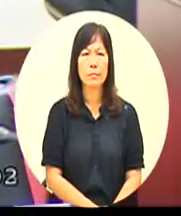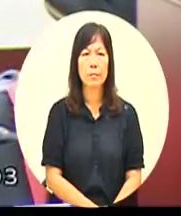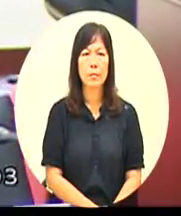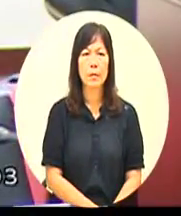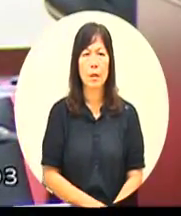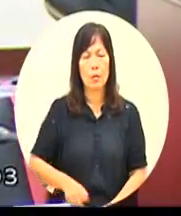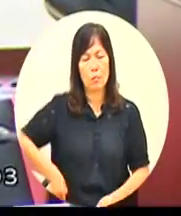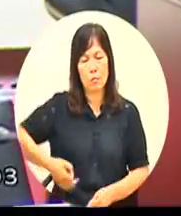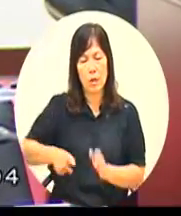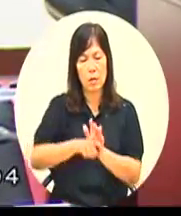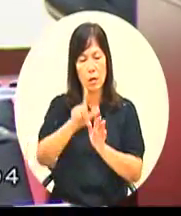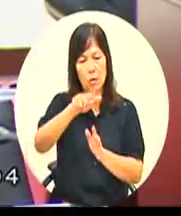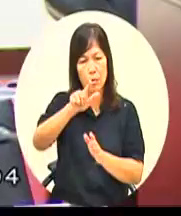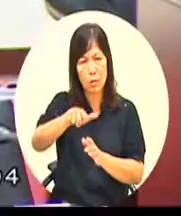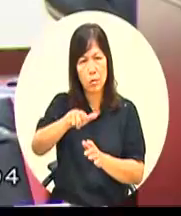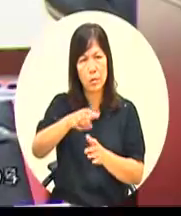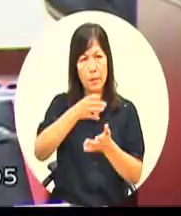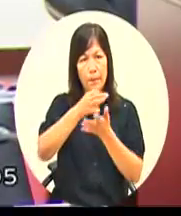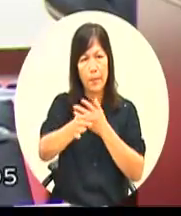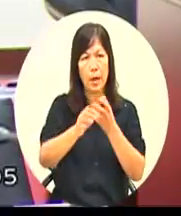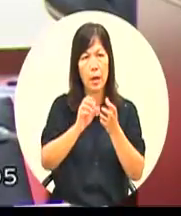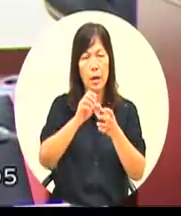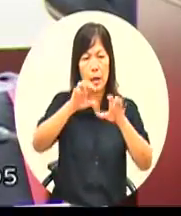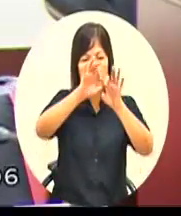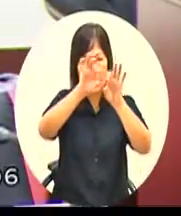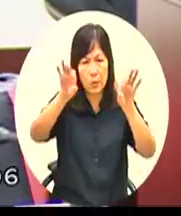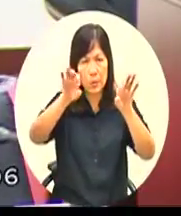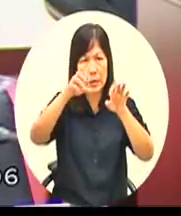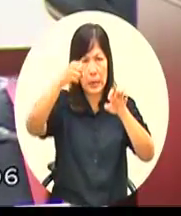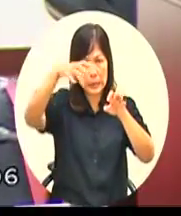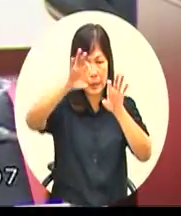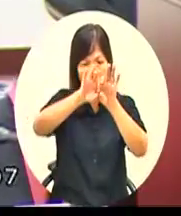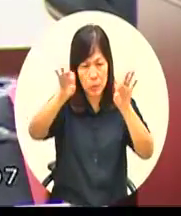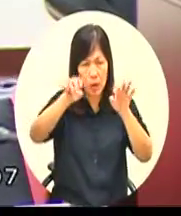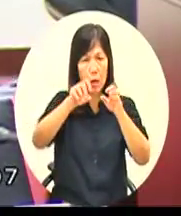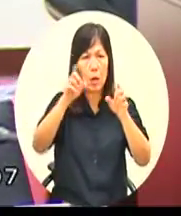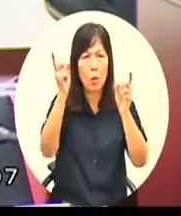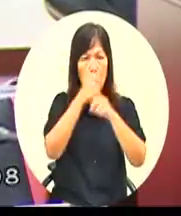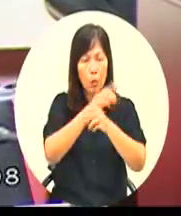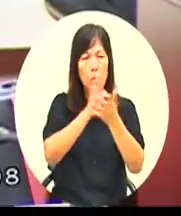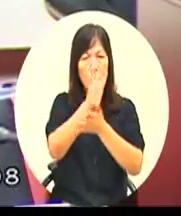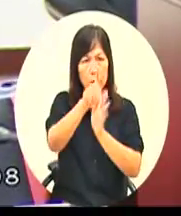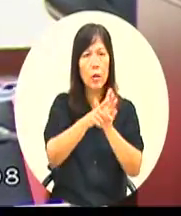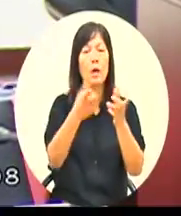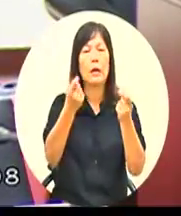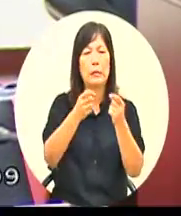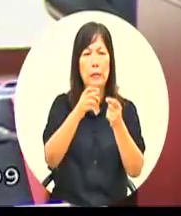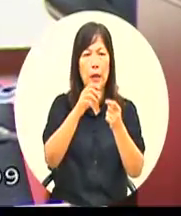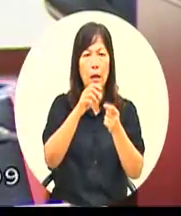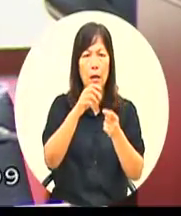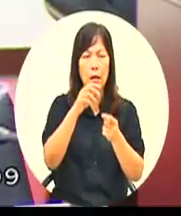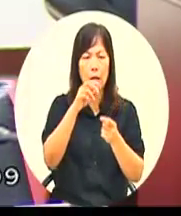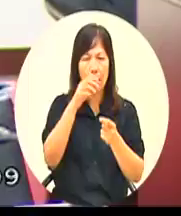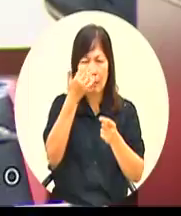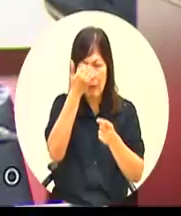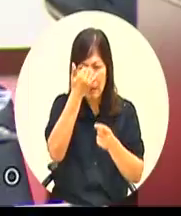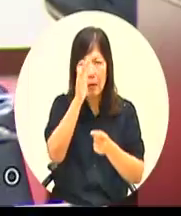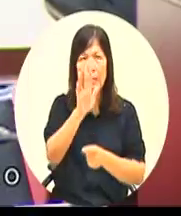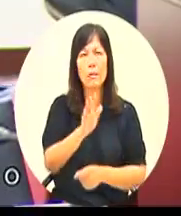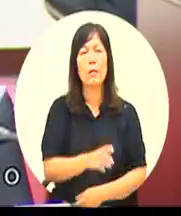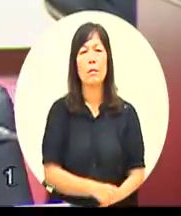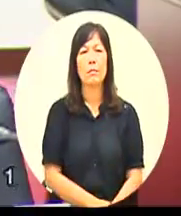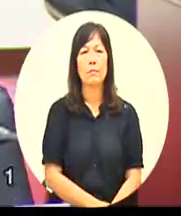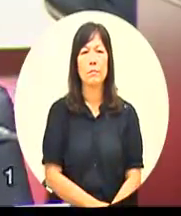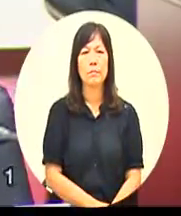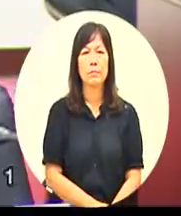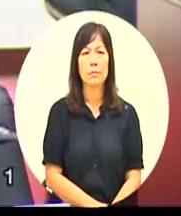掏了6000块去买灯泡结果换了灯泡以后还是不是效果，还是不是很好